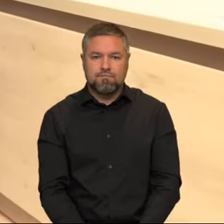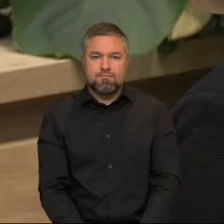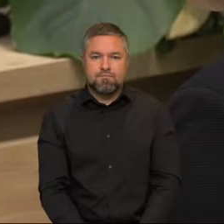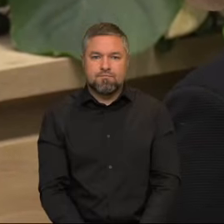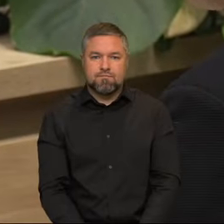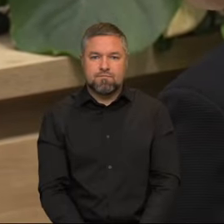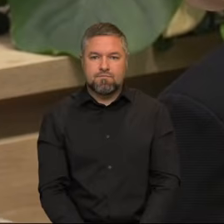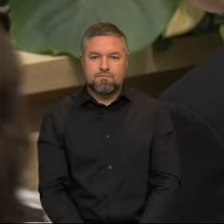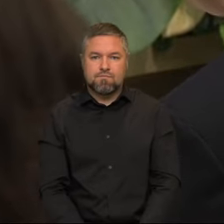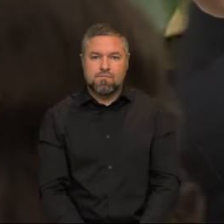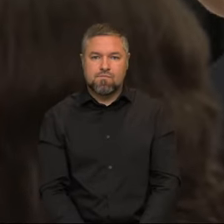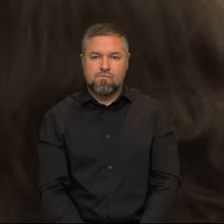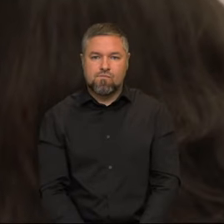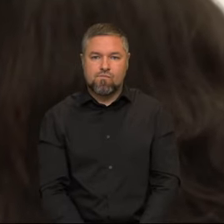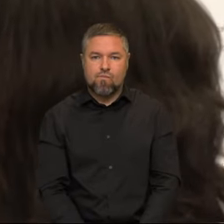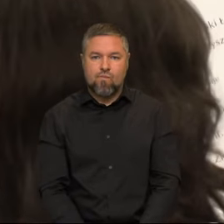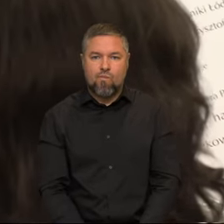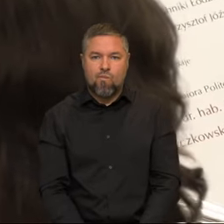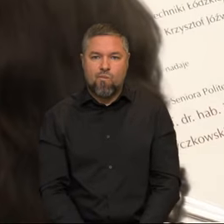Panią profesor Lilian, poproszę.